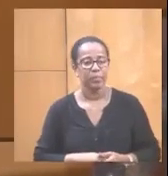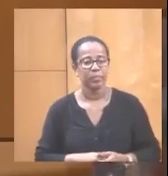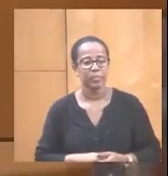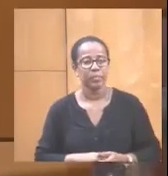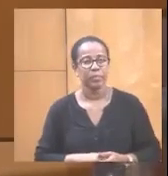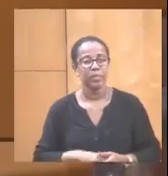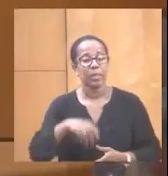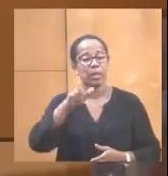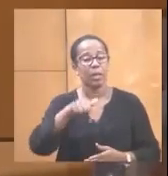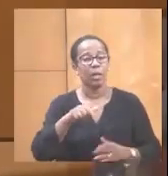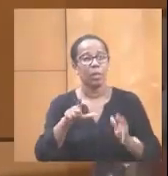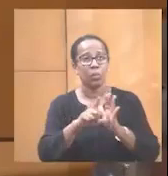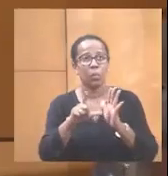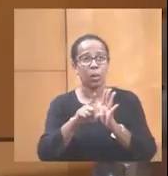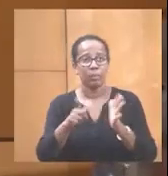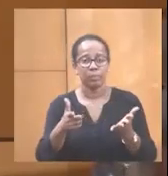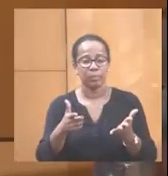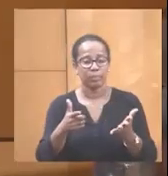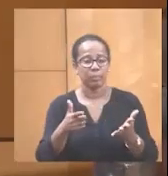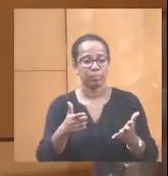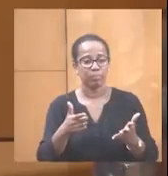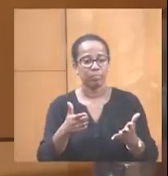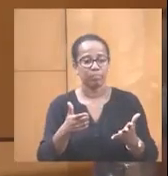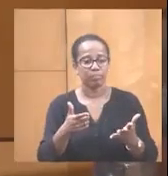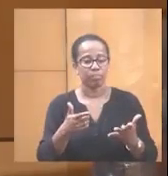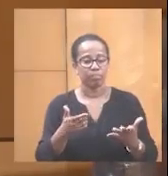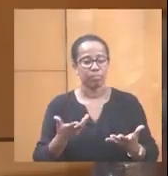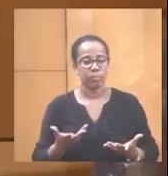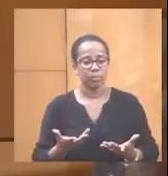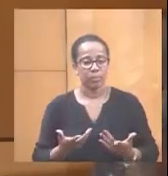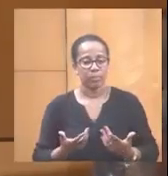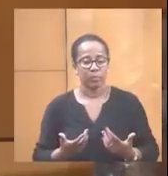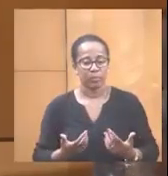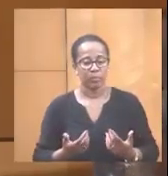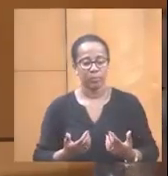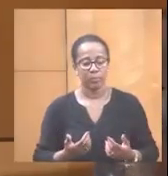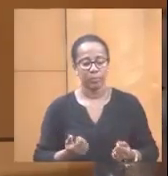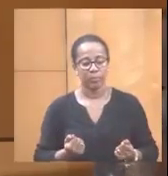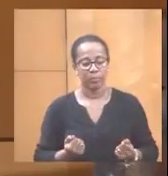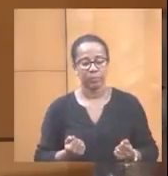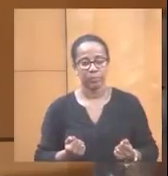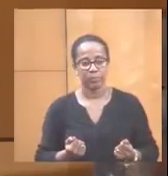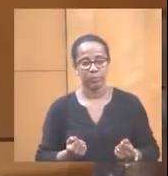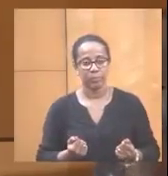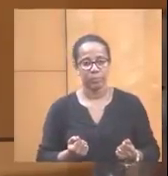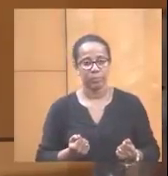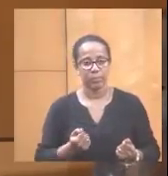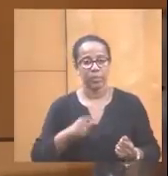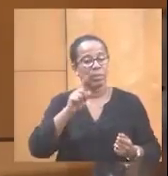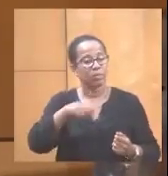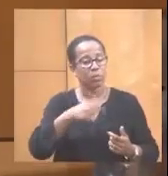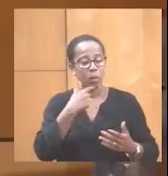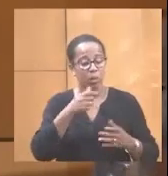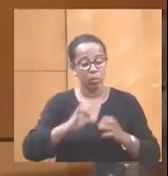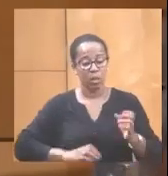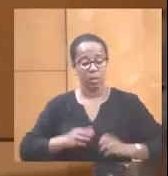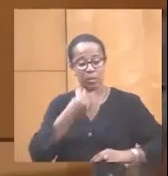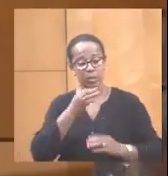Il y a cette loi qu'il ne faut pas sous-estimer, et bon, il y a un collègue de l'Assemblée qui a rappelé qu'à l'unanimité, nous avions donné un